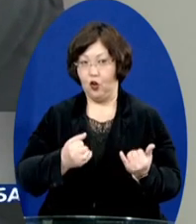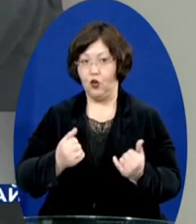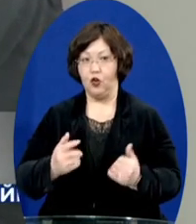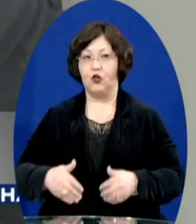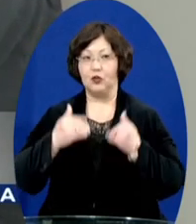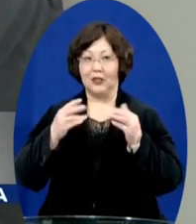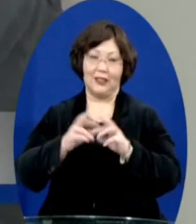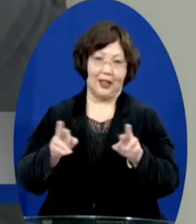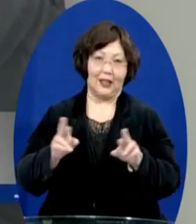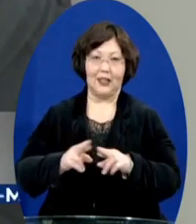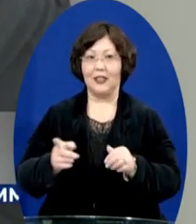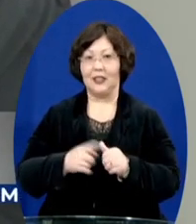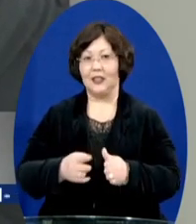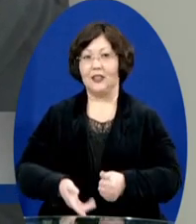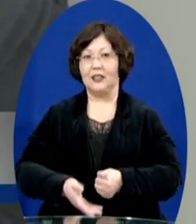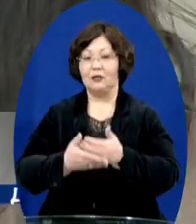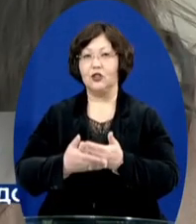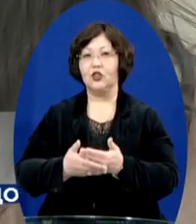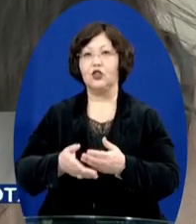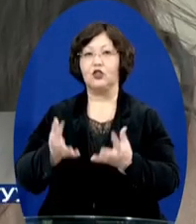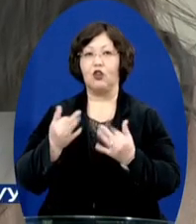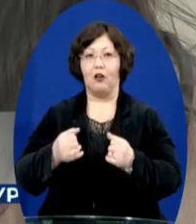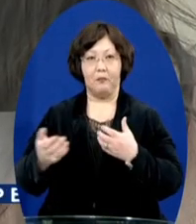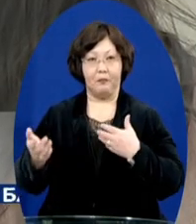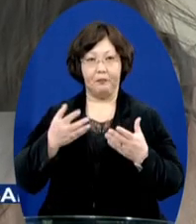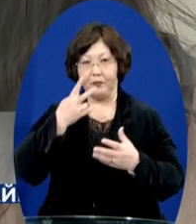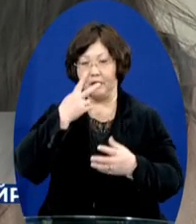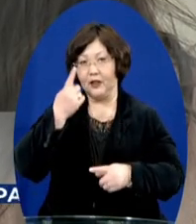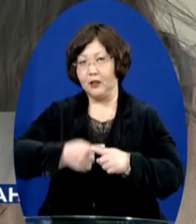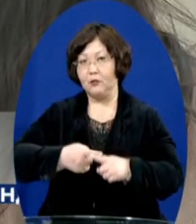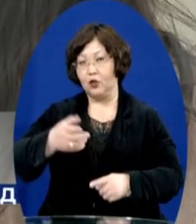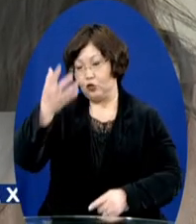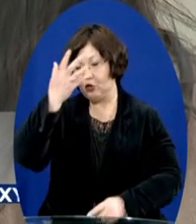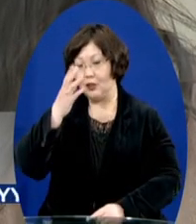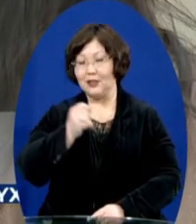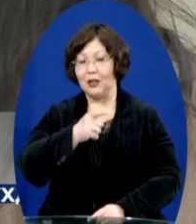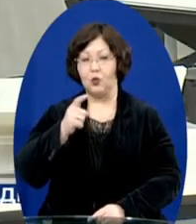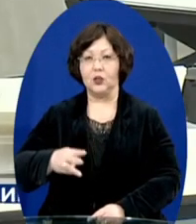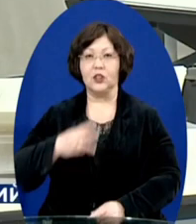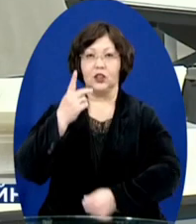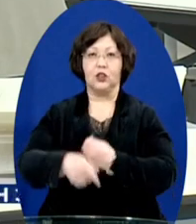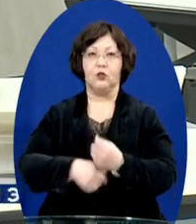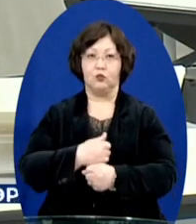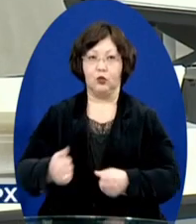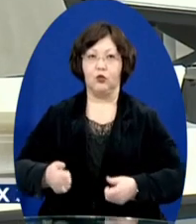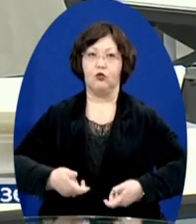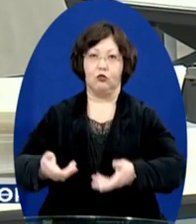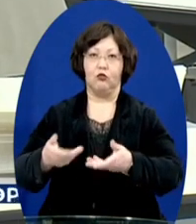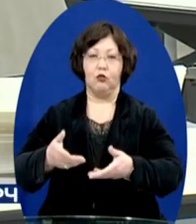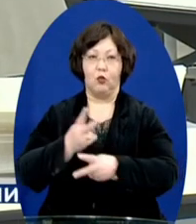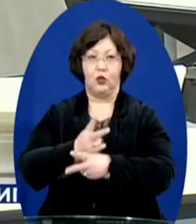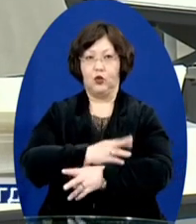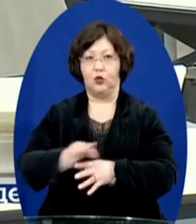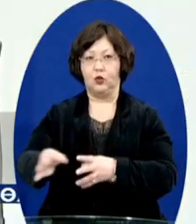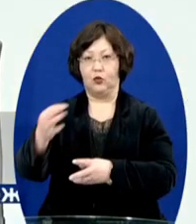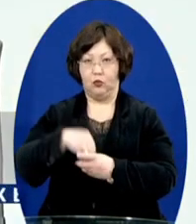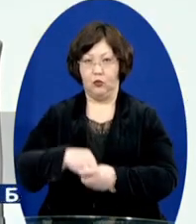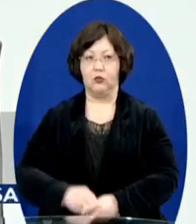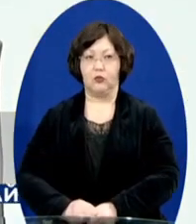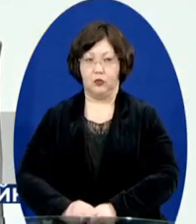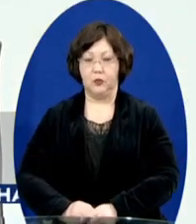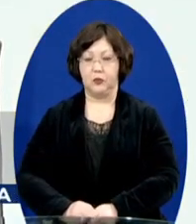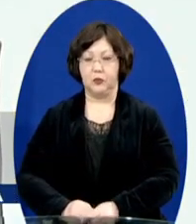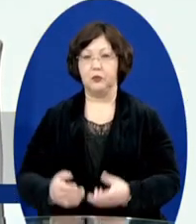мөн хөгжлийн ялгаатай нэр дэвшигчийн тоог харгалзан нэмэлтээр төрийн санхүүжилтийг жил бүр олгох байдлаар хуулийн төсөлд